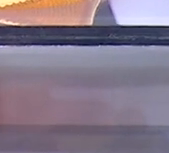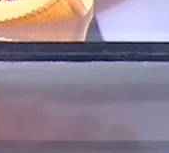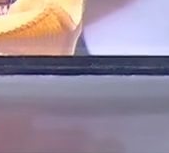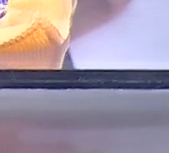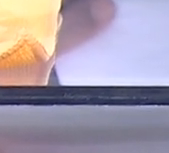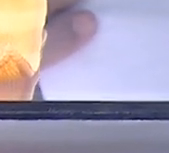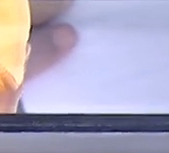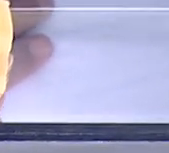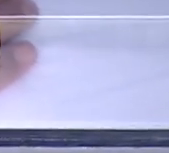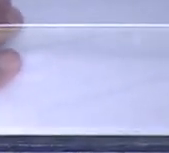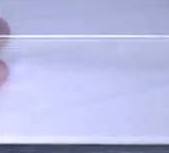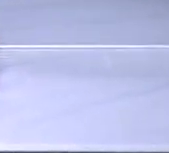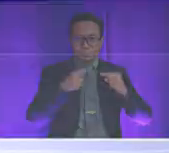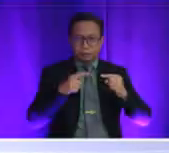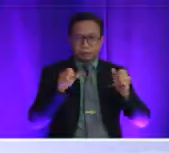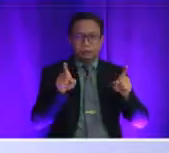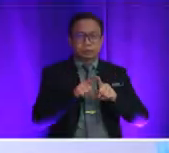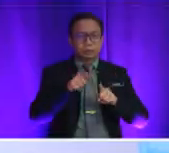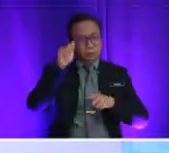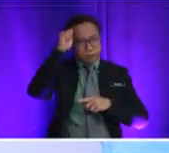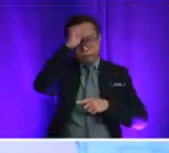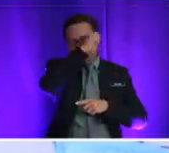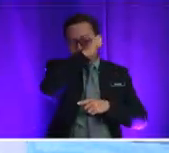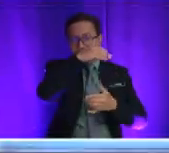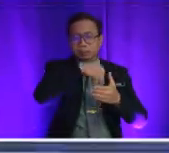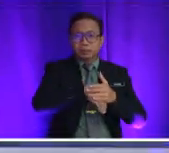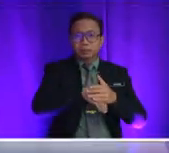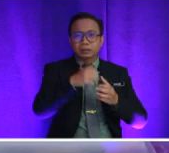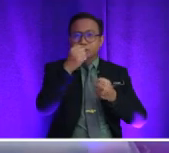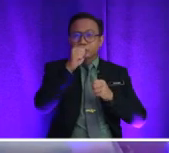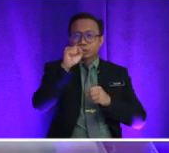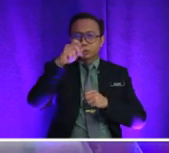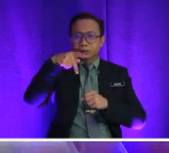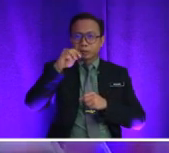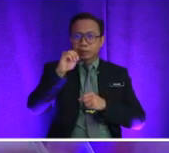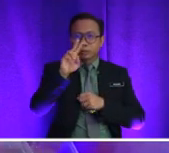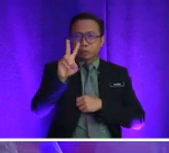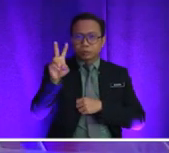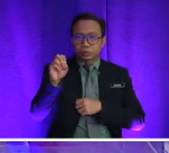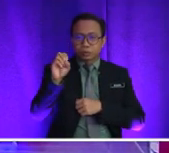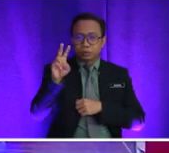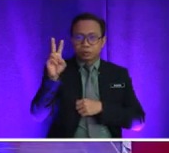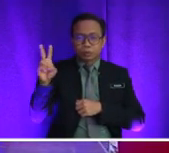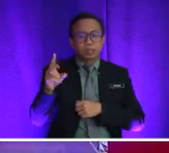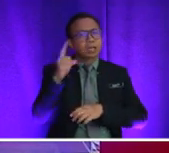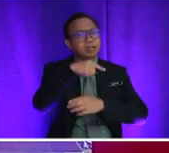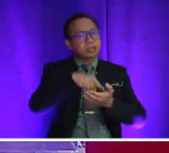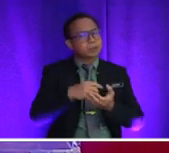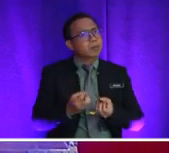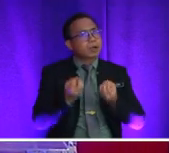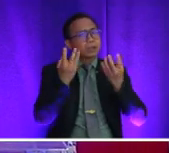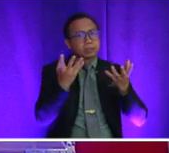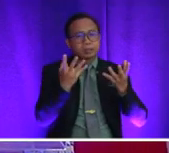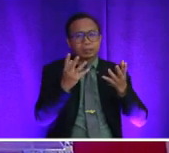Baiklah kembali bersama saya dalam sukses SPM 2022 pada hari ini kita banyak dapat